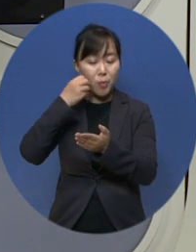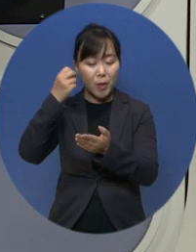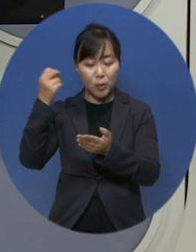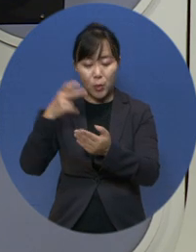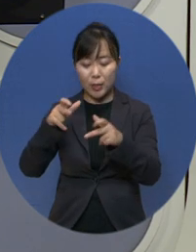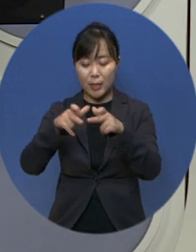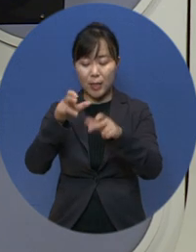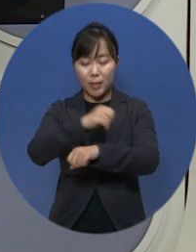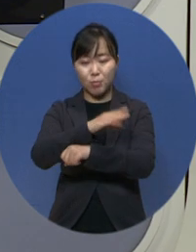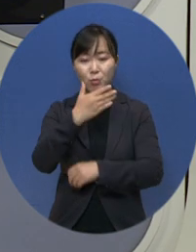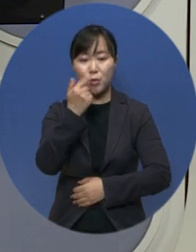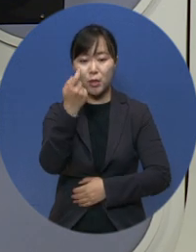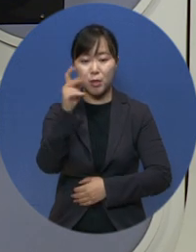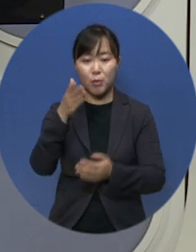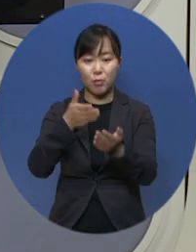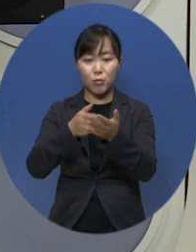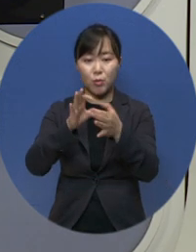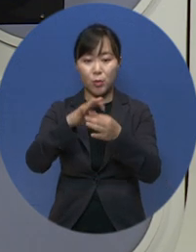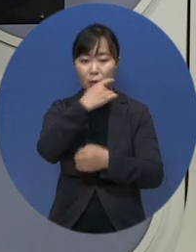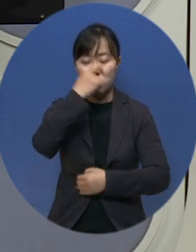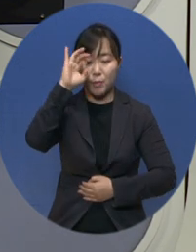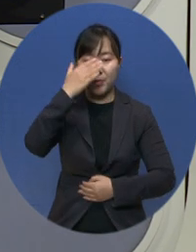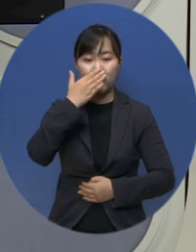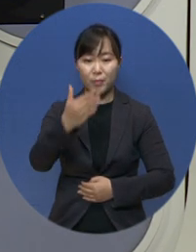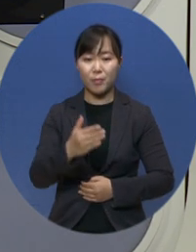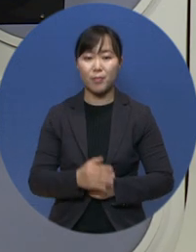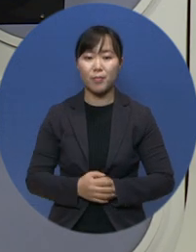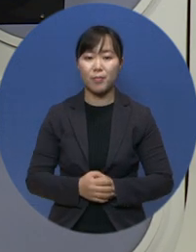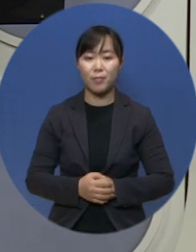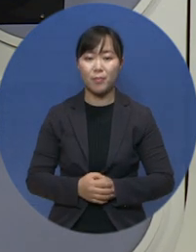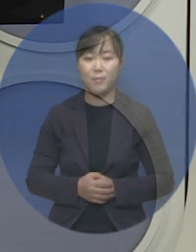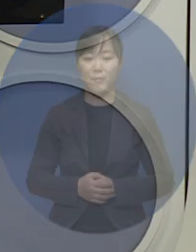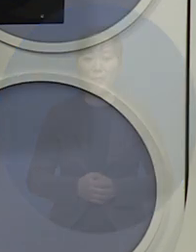홈페이지와 장애인 신문 보기 tv 뉴스를 통해 확인할 수 있습니다